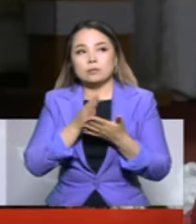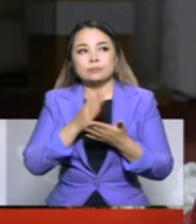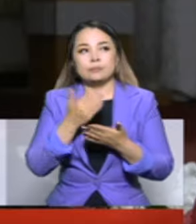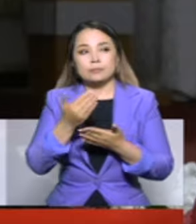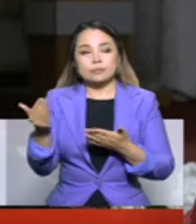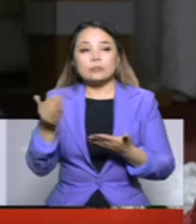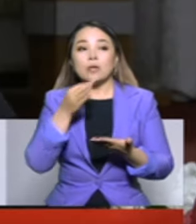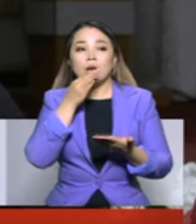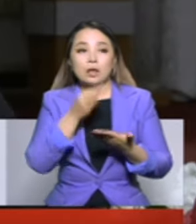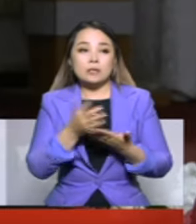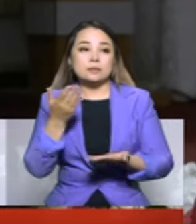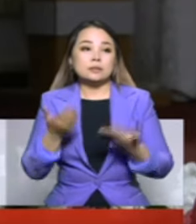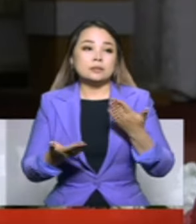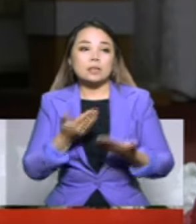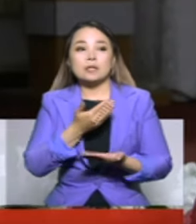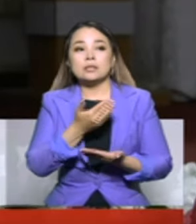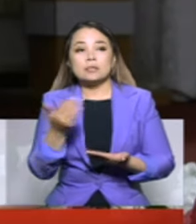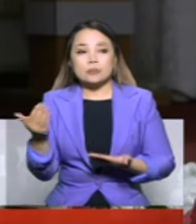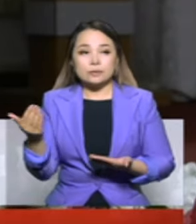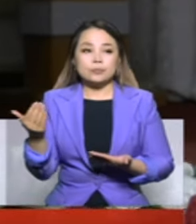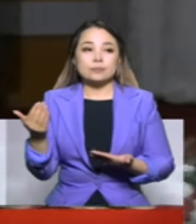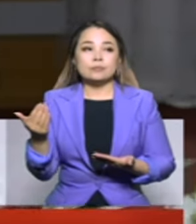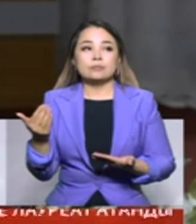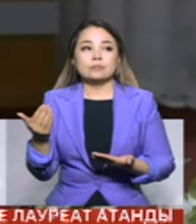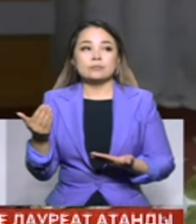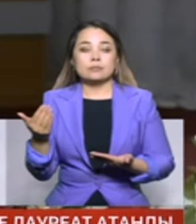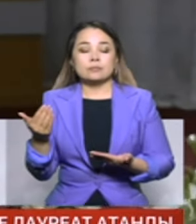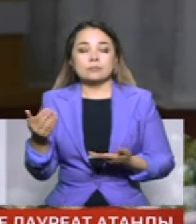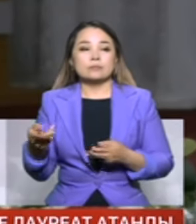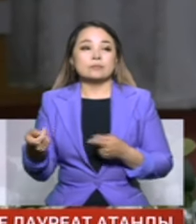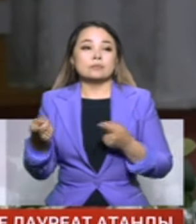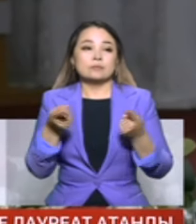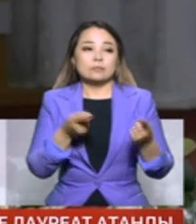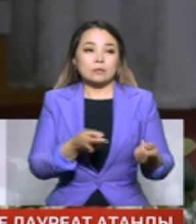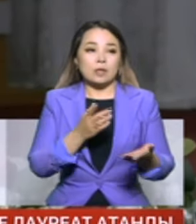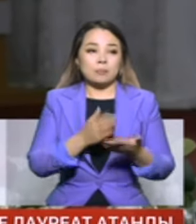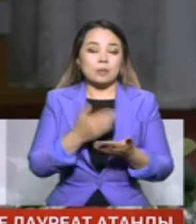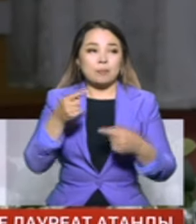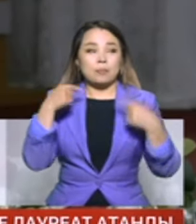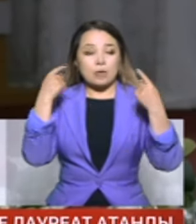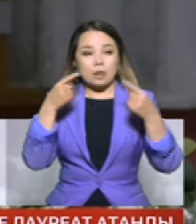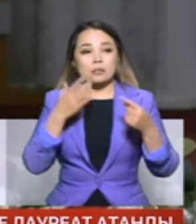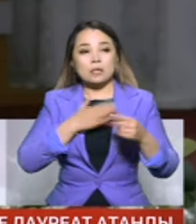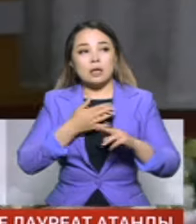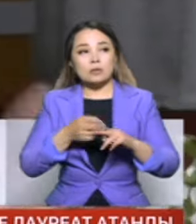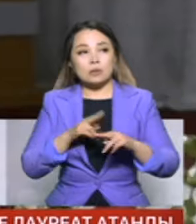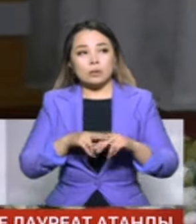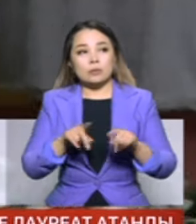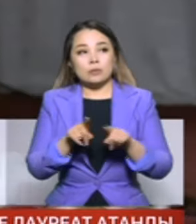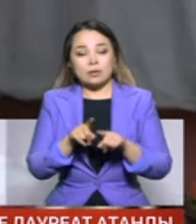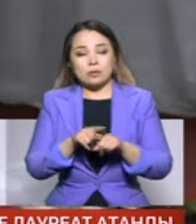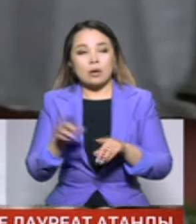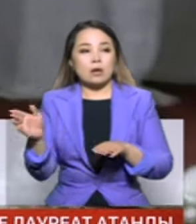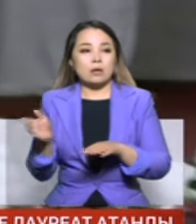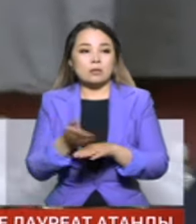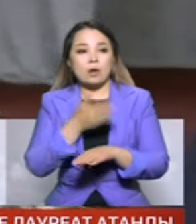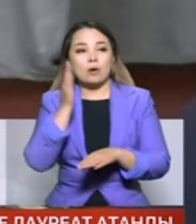айтып отырмын, если сендер кіргізбесіңдер малдарды, мен нелерді алып